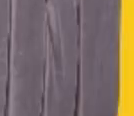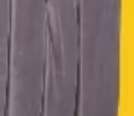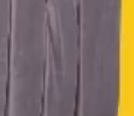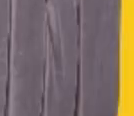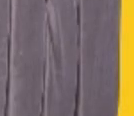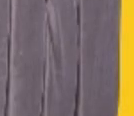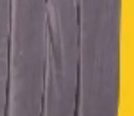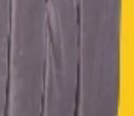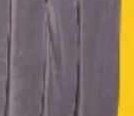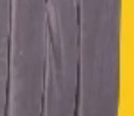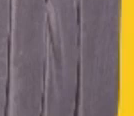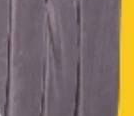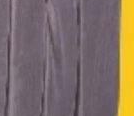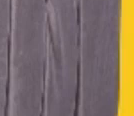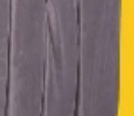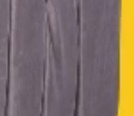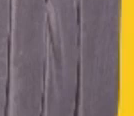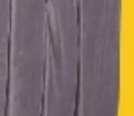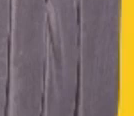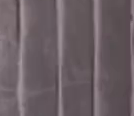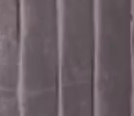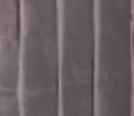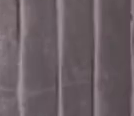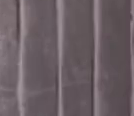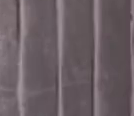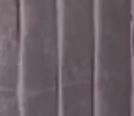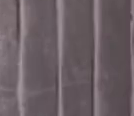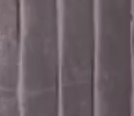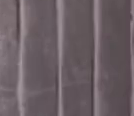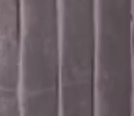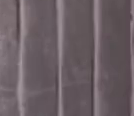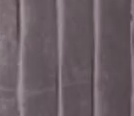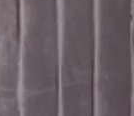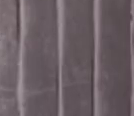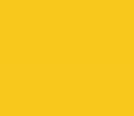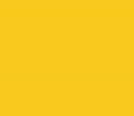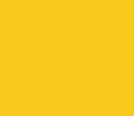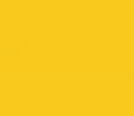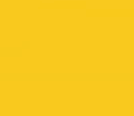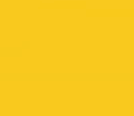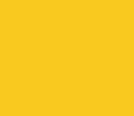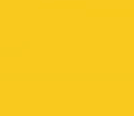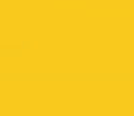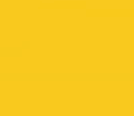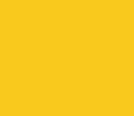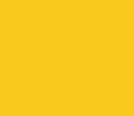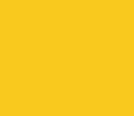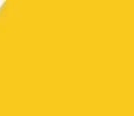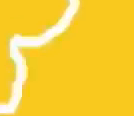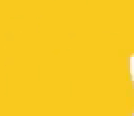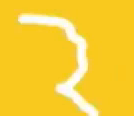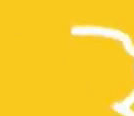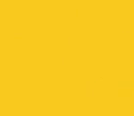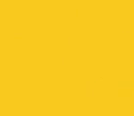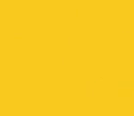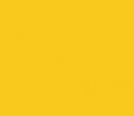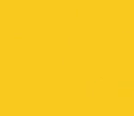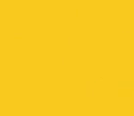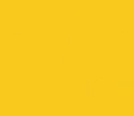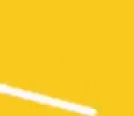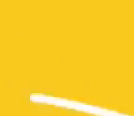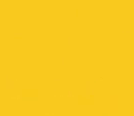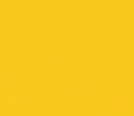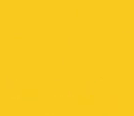ne kamenyekera mu ki? Mu buugi. Aho ne nkubiraani? Lindako, eki? Kakana. Kyakugamba. Kata kidomola ne kikola